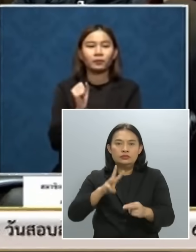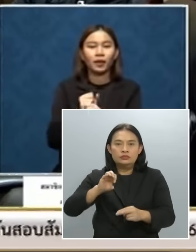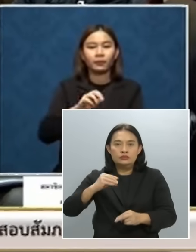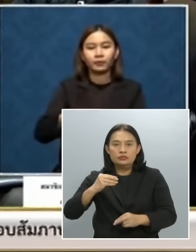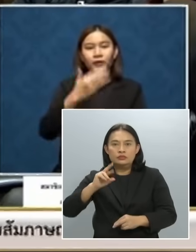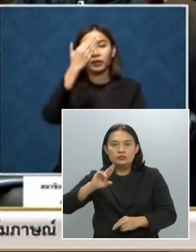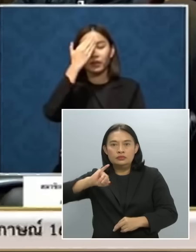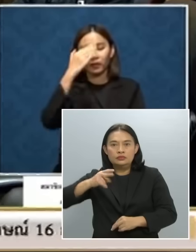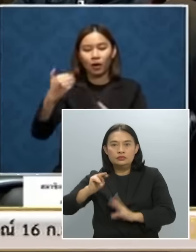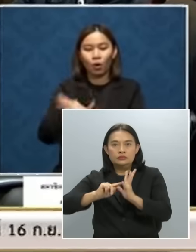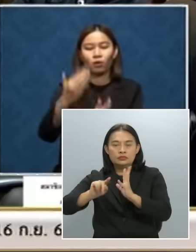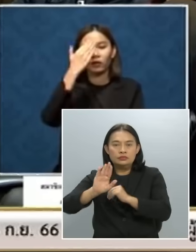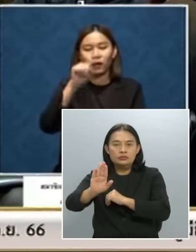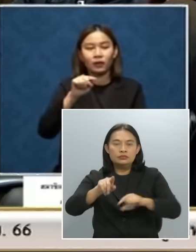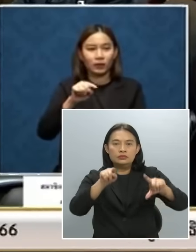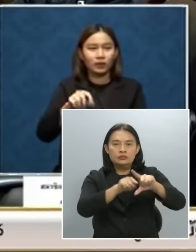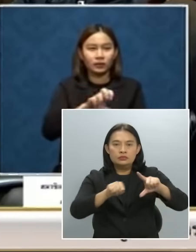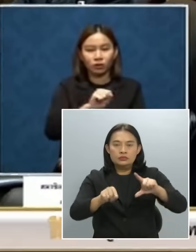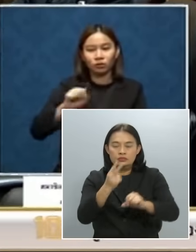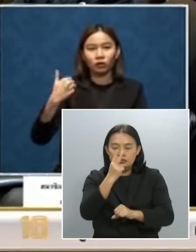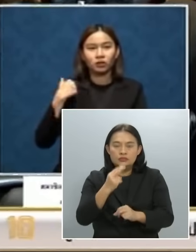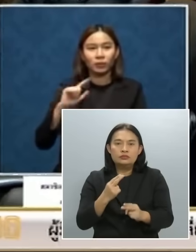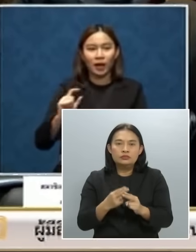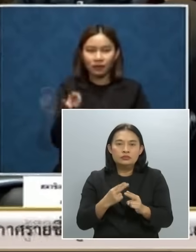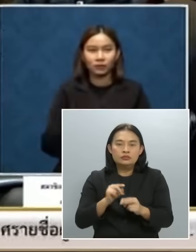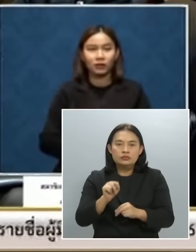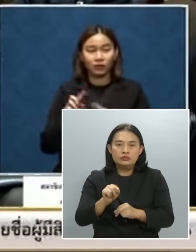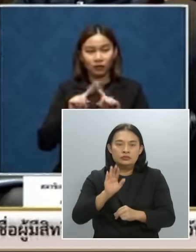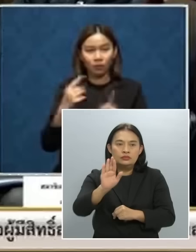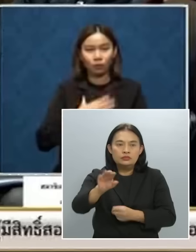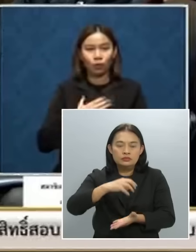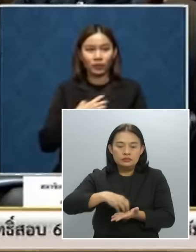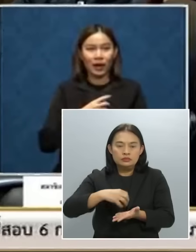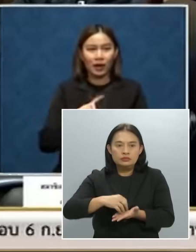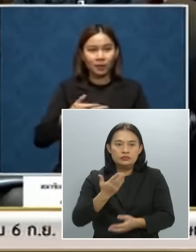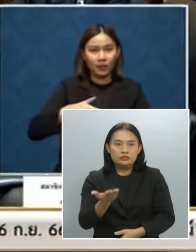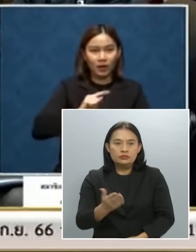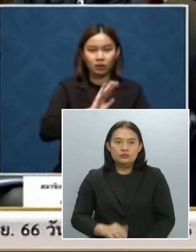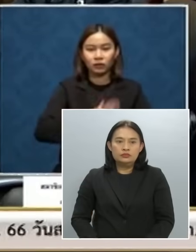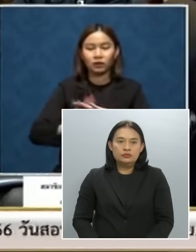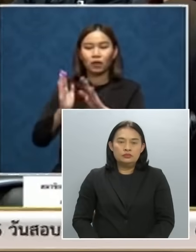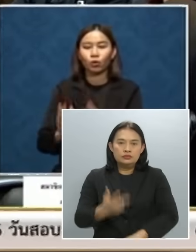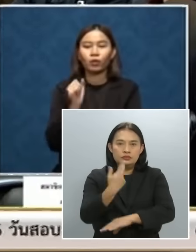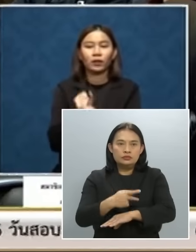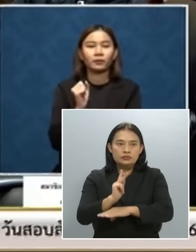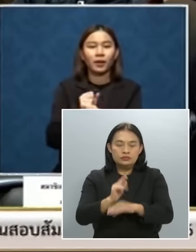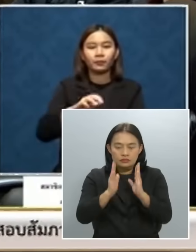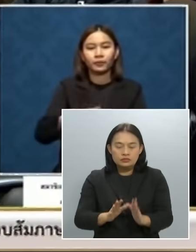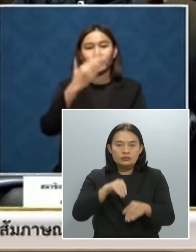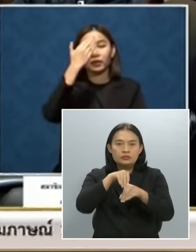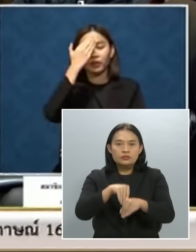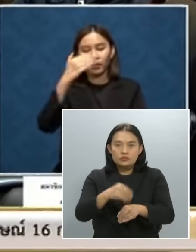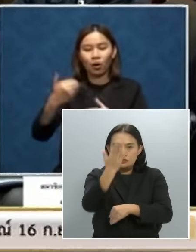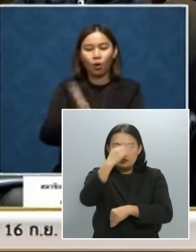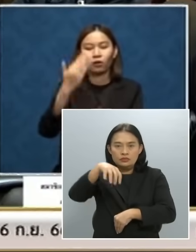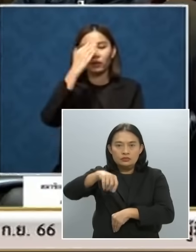บัญชีรายชื่อของก้าวไกลลองฟังเสียงคุณวิโรจน์หน่อยค่ะผมอยากให้ท่านประธานลองกำชับเจ้าหน้าที่ที่อยู่ข้างหน้าทีครับเพราะว่า